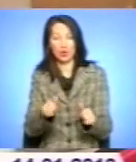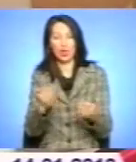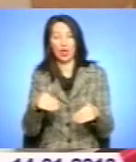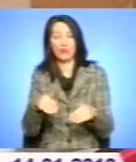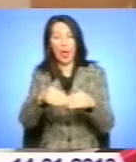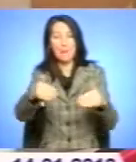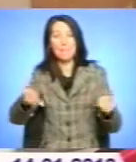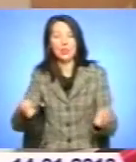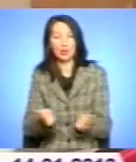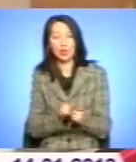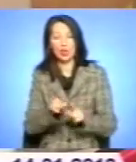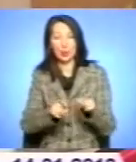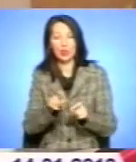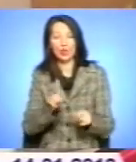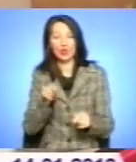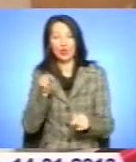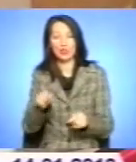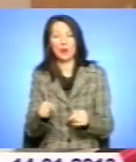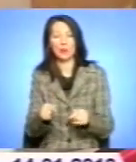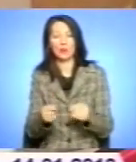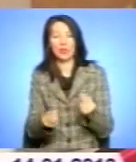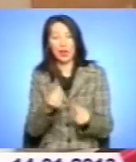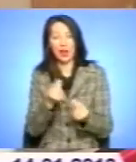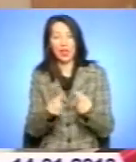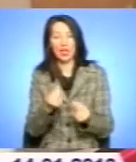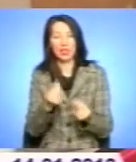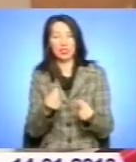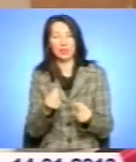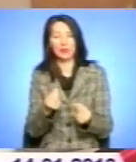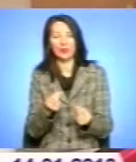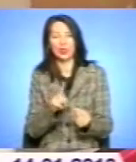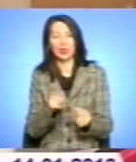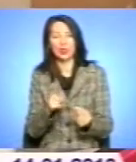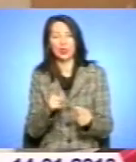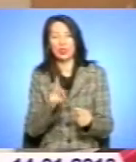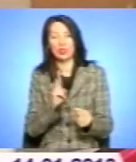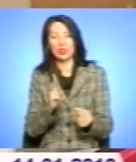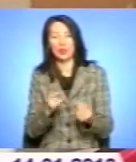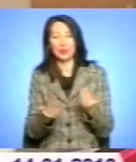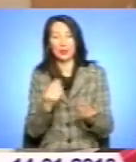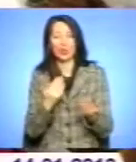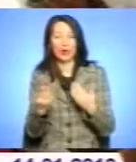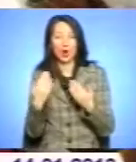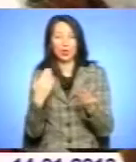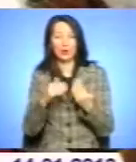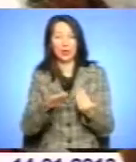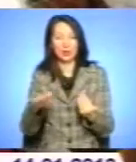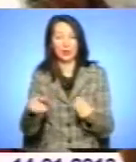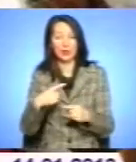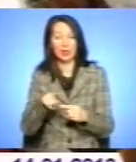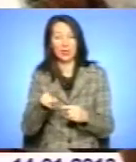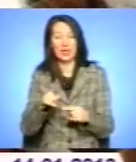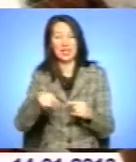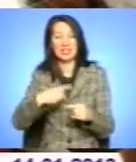пісочницю, щось там програє, про щось там навіть з кимось, можливо, і розмовляє. Через роботу